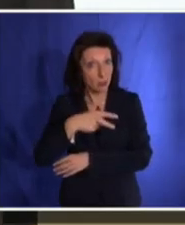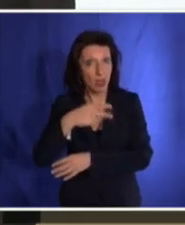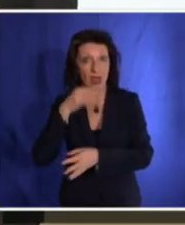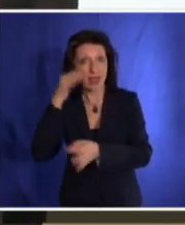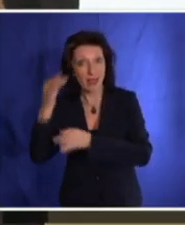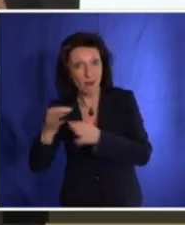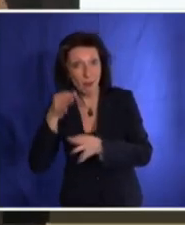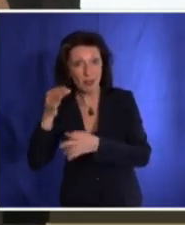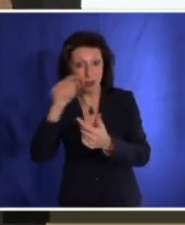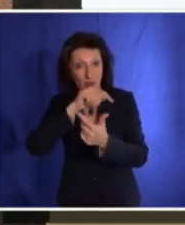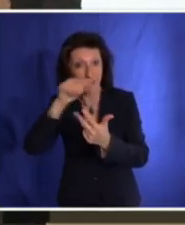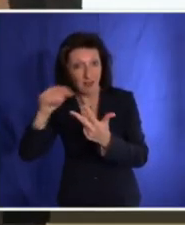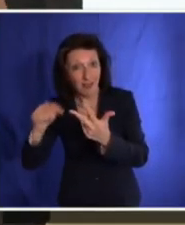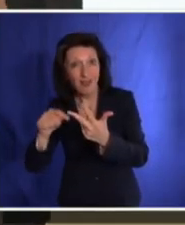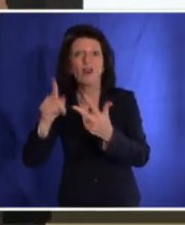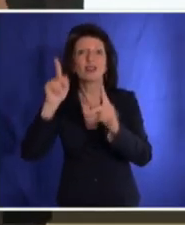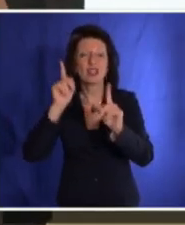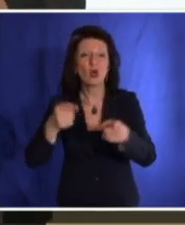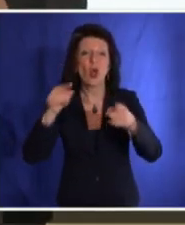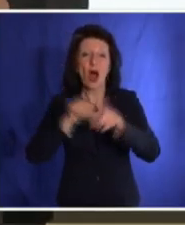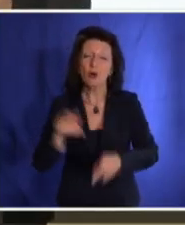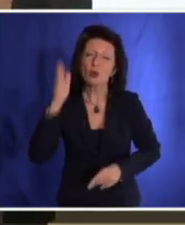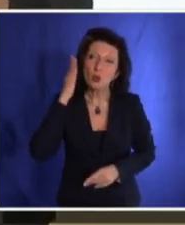diese Vielfalt auch in Zukunft zu.